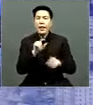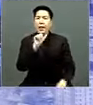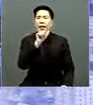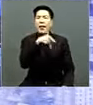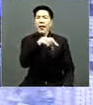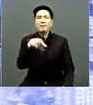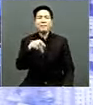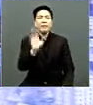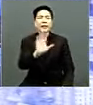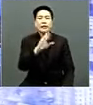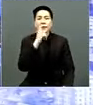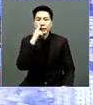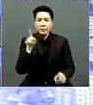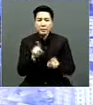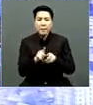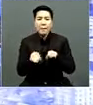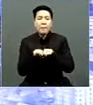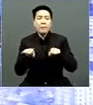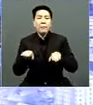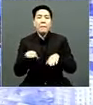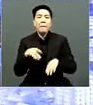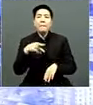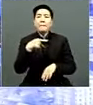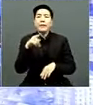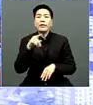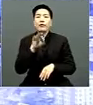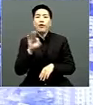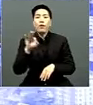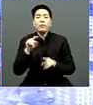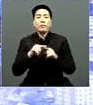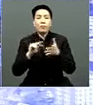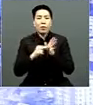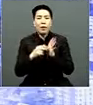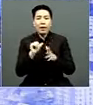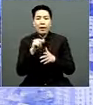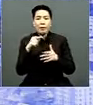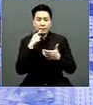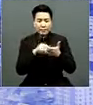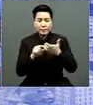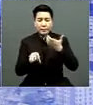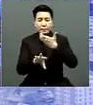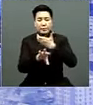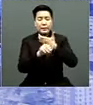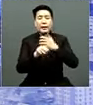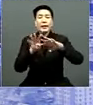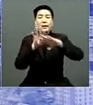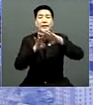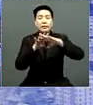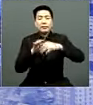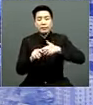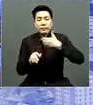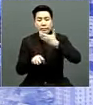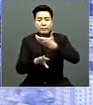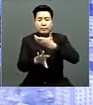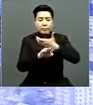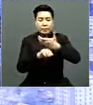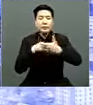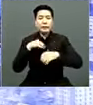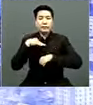ชาชนคนไทยเราไม่ต้องมีการใช้แอปอะไรเลยเอาแค่เอาตัวสแกน QR code เนี่ยไปเช็คอินเท่านั้นเองนะ